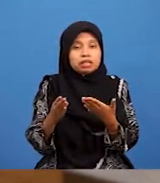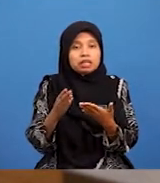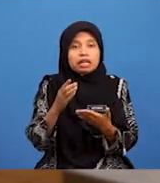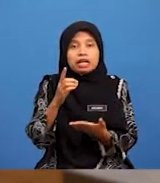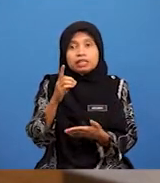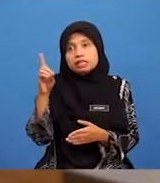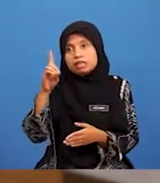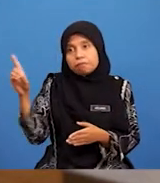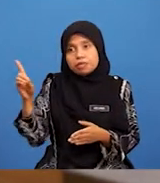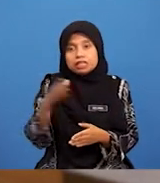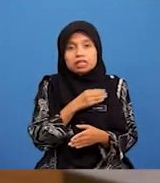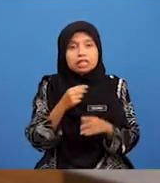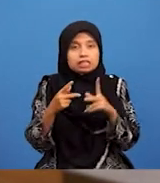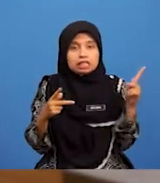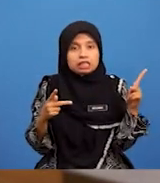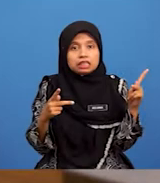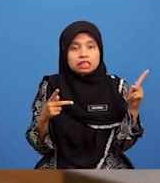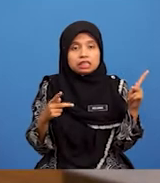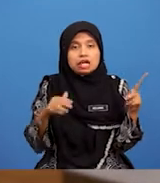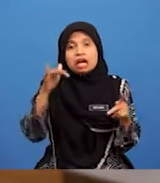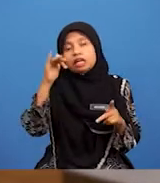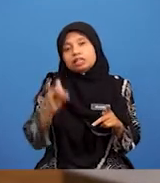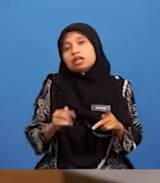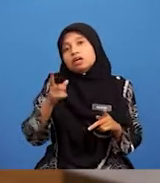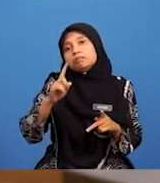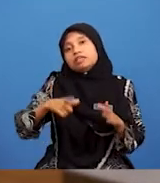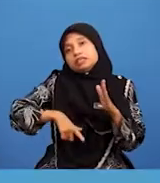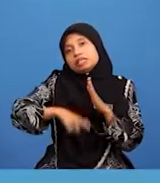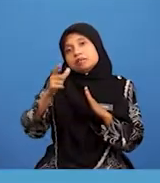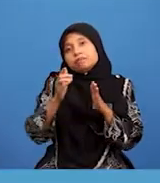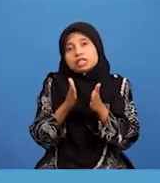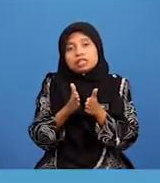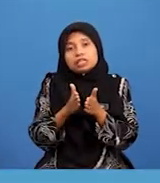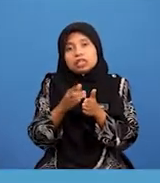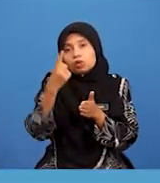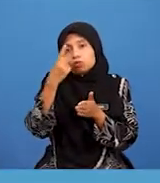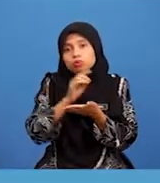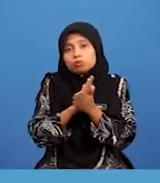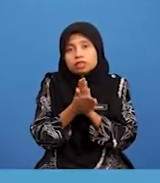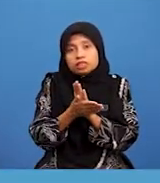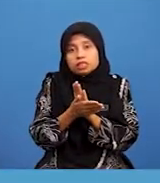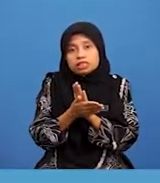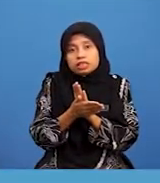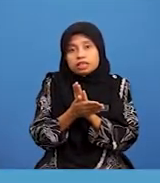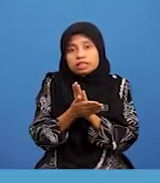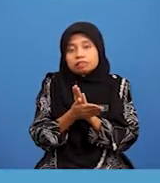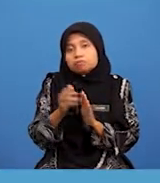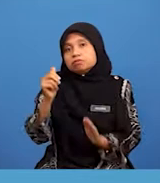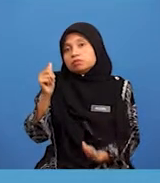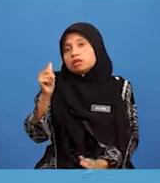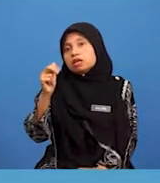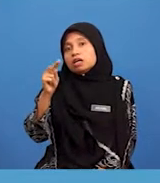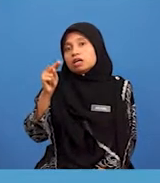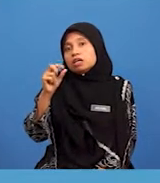debit dan kredit yang mana lebih kecil. untuk dijadikan angka